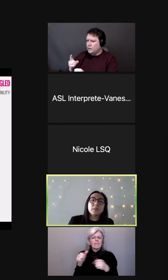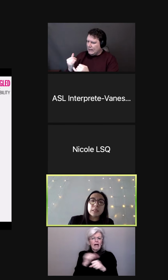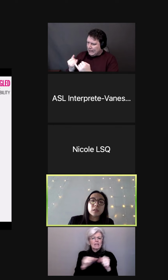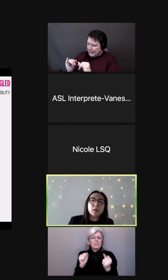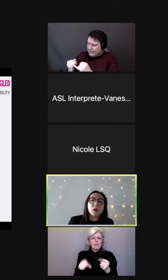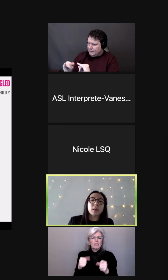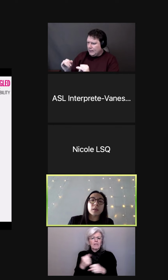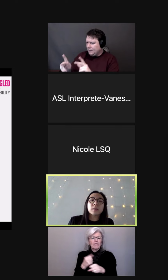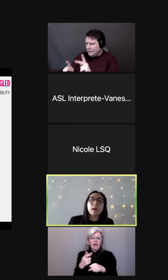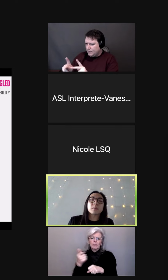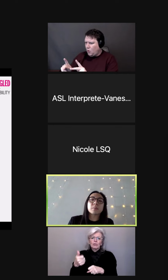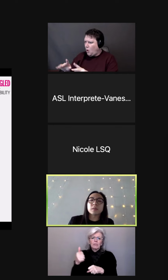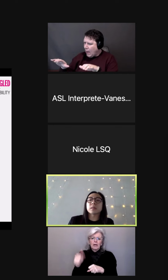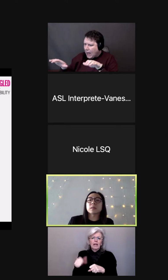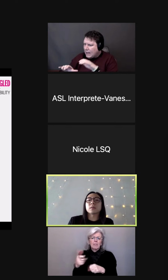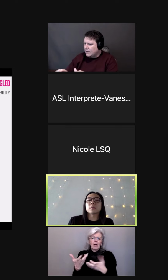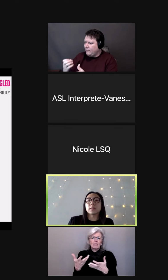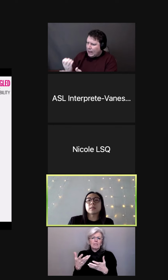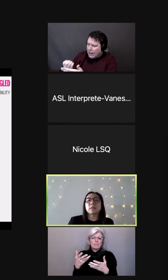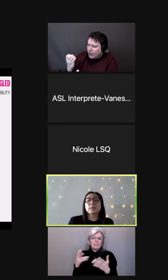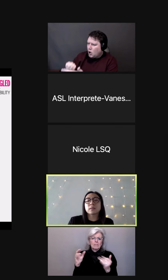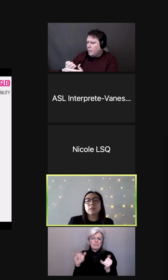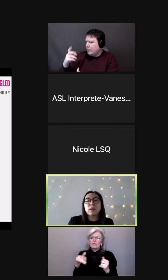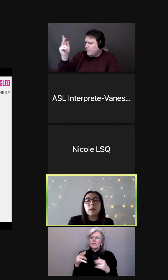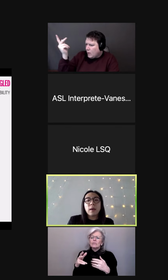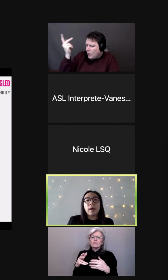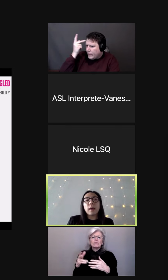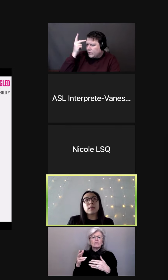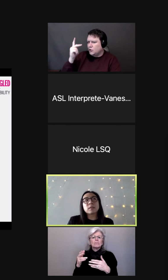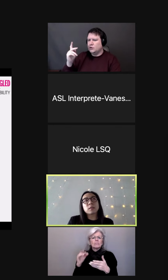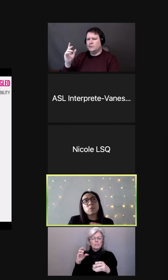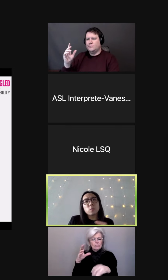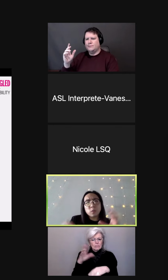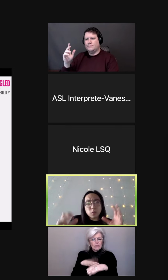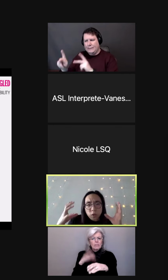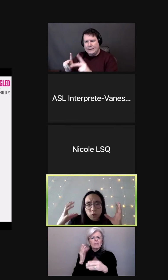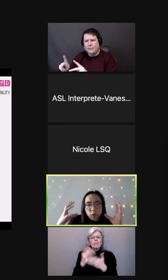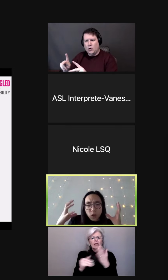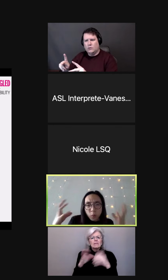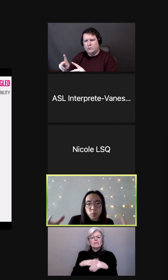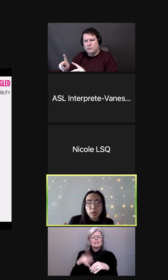plus actives sur les plans économiques et politiques.